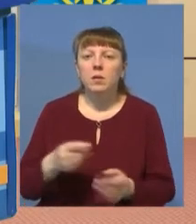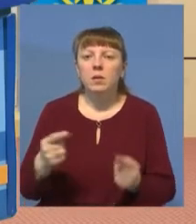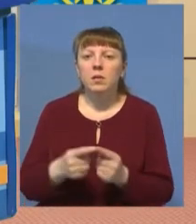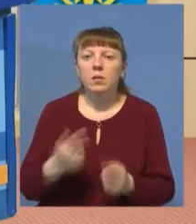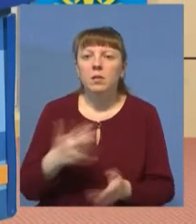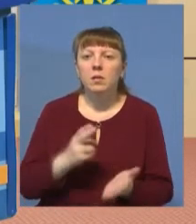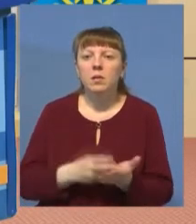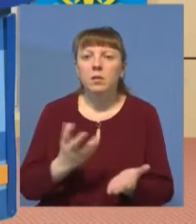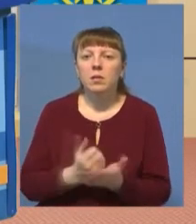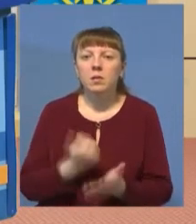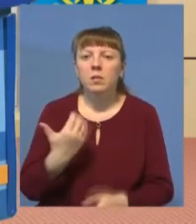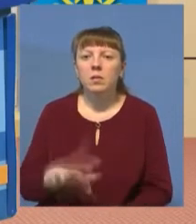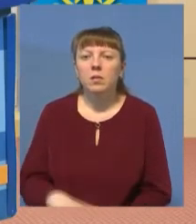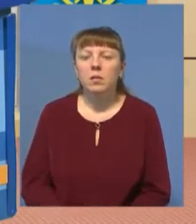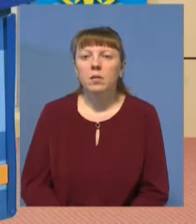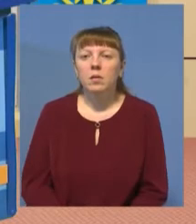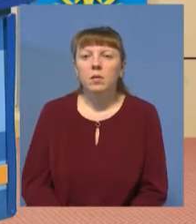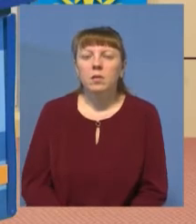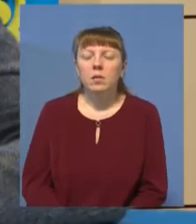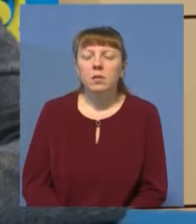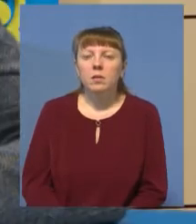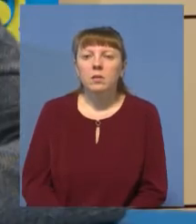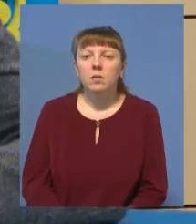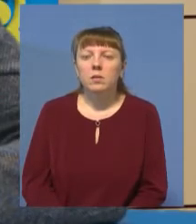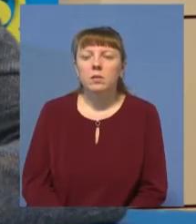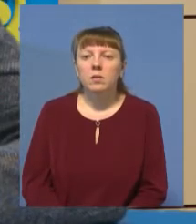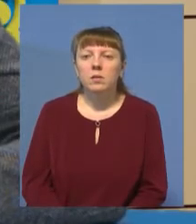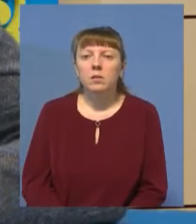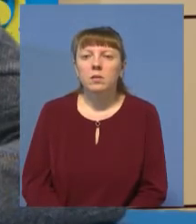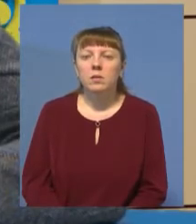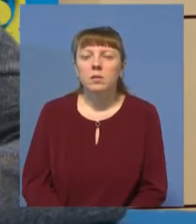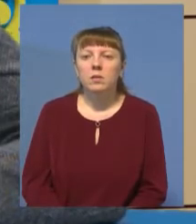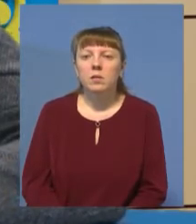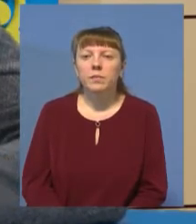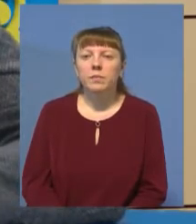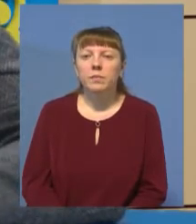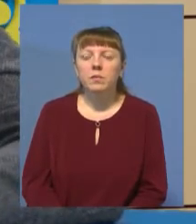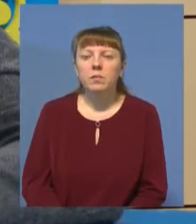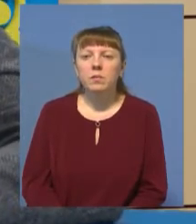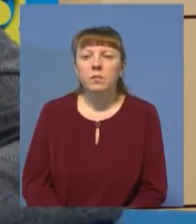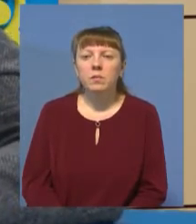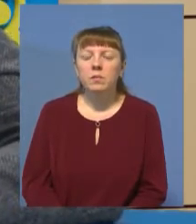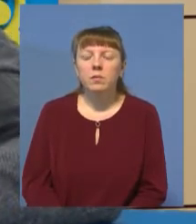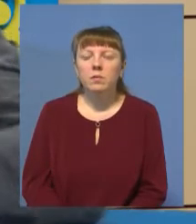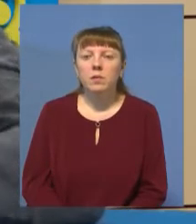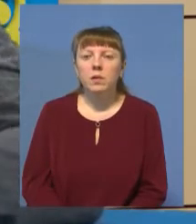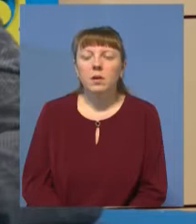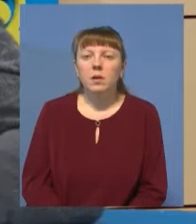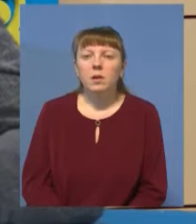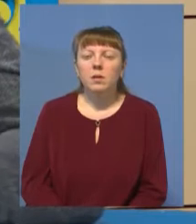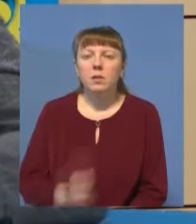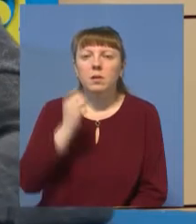эти доказательства имеются. Ну вот мы сейчас говорим о такой уже старой форме